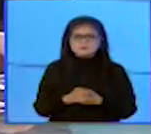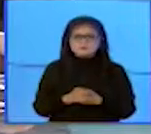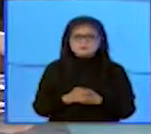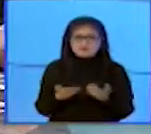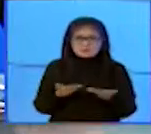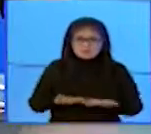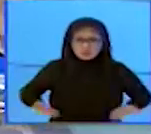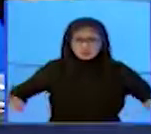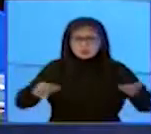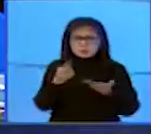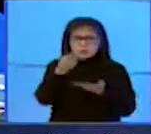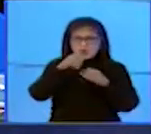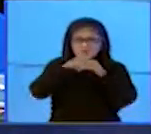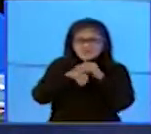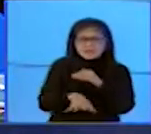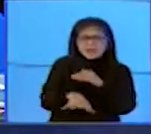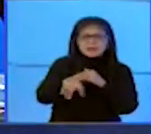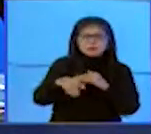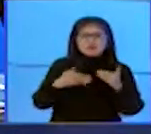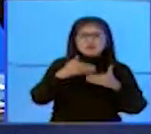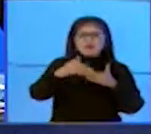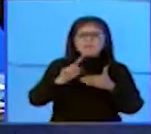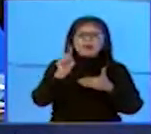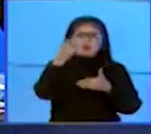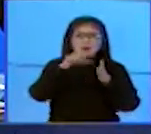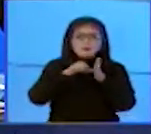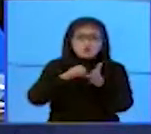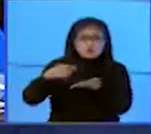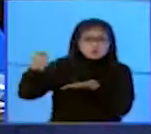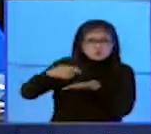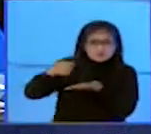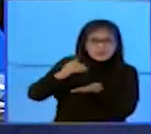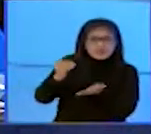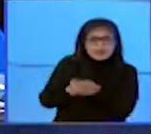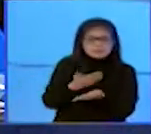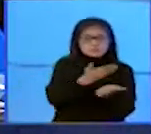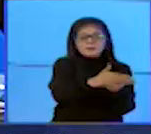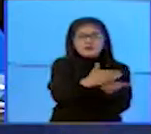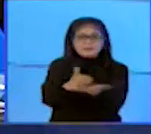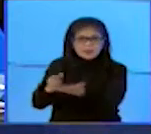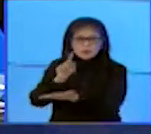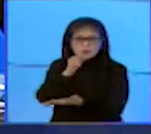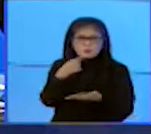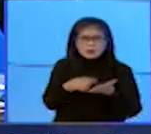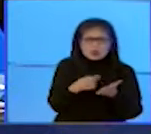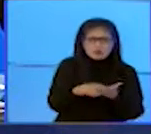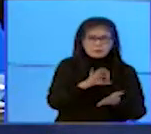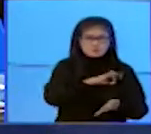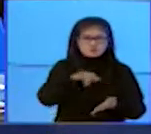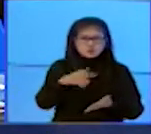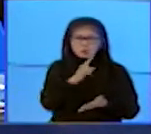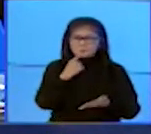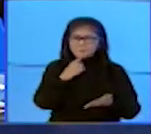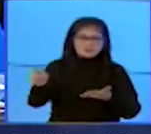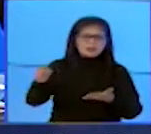Hai dan ditengah upaya pencairan tahap awal bantuan subsidi gaji bagi karyawan Presiden Jokowi memerintahkan Menko maritim dan investasi